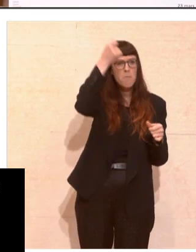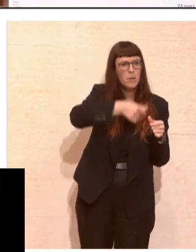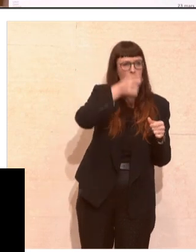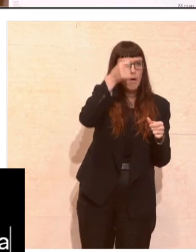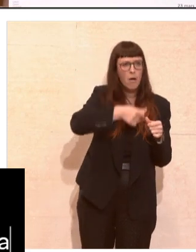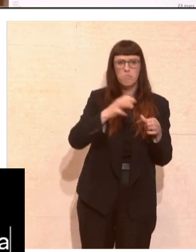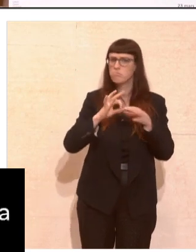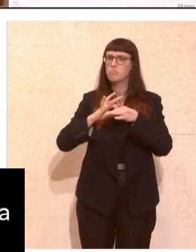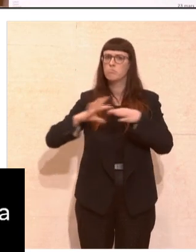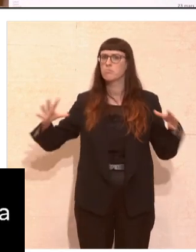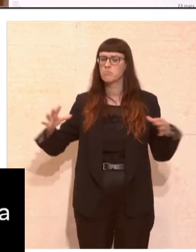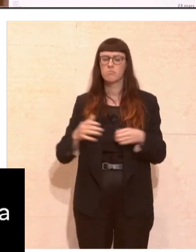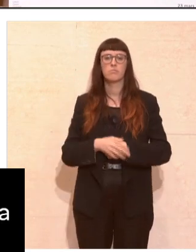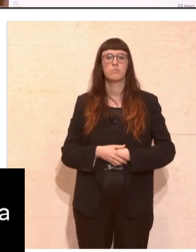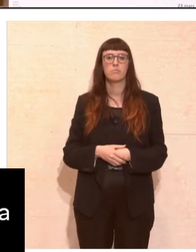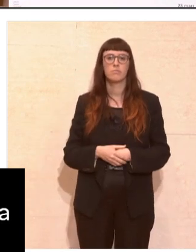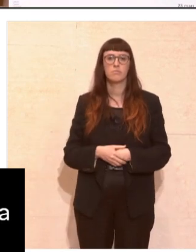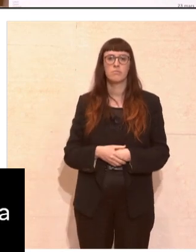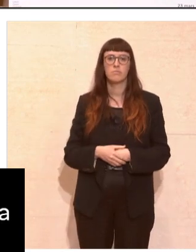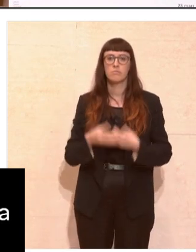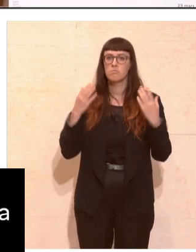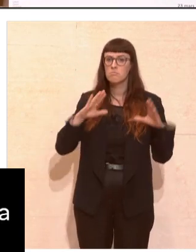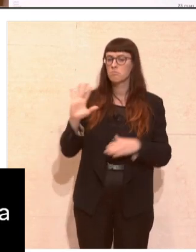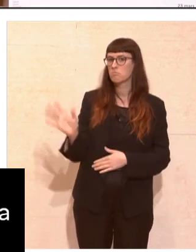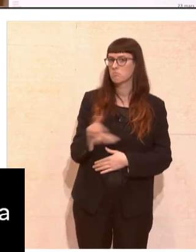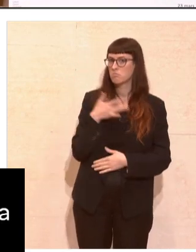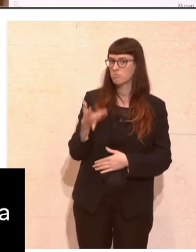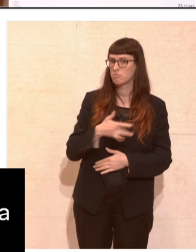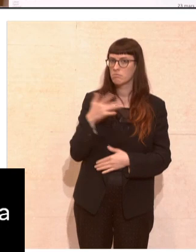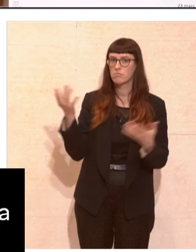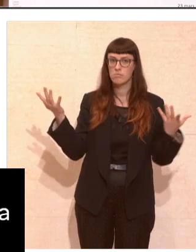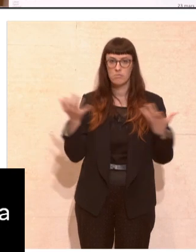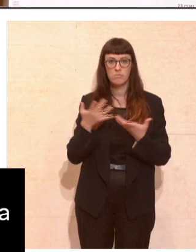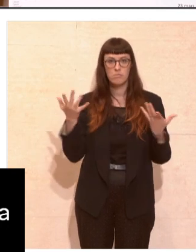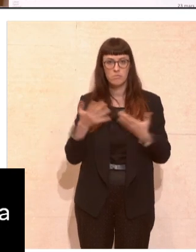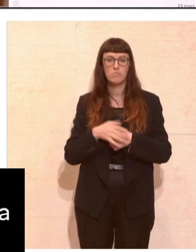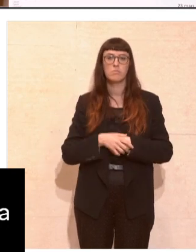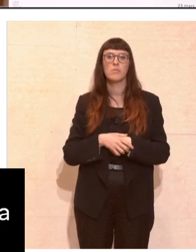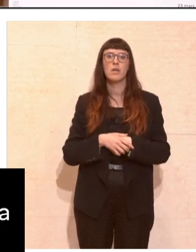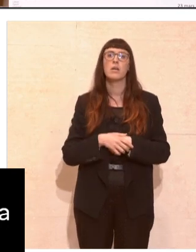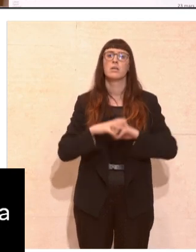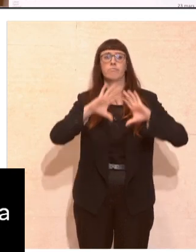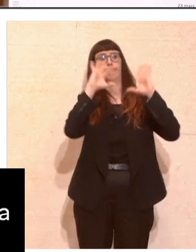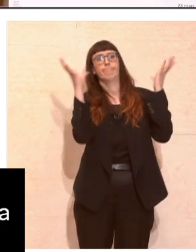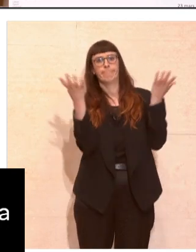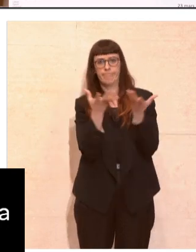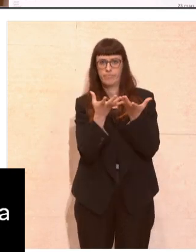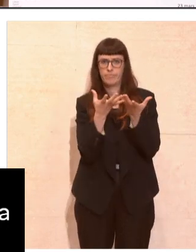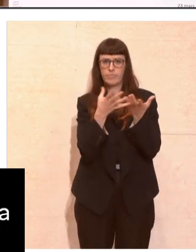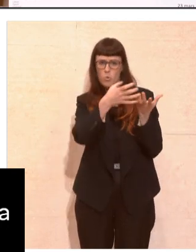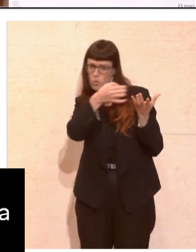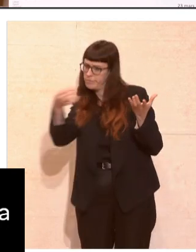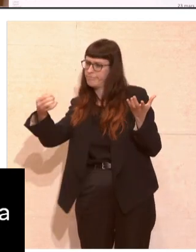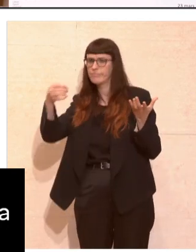toutes sortes d'hypothèses pourquoi, mais ce qui est intéressant, c'est qu'il y a à peu près une vingtaine d'études qui ont démontré que la durée de